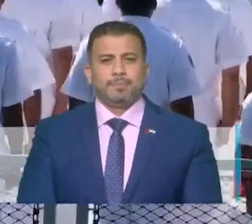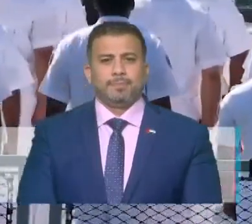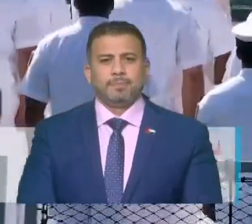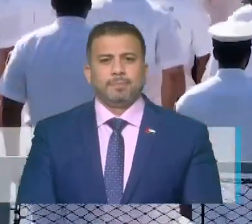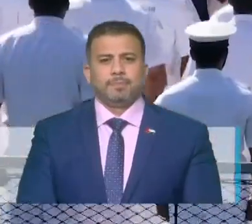وواجباتها